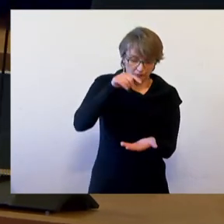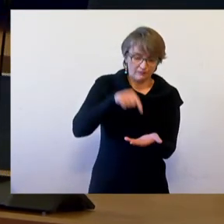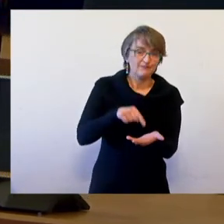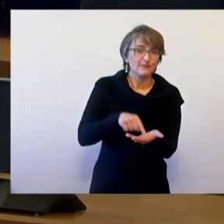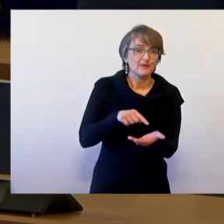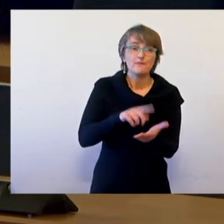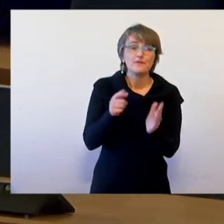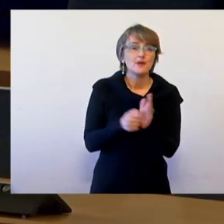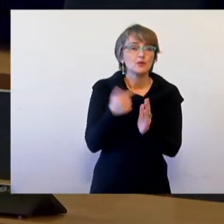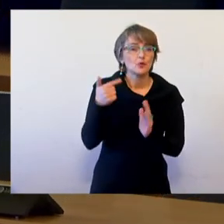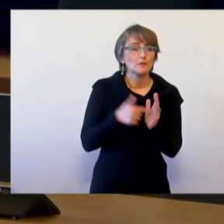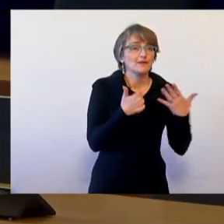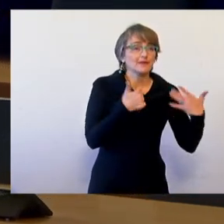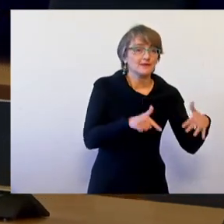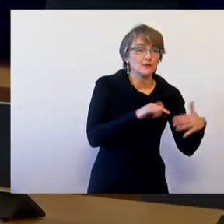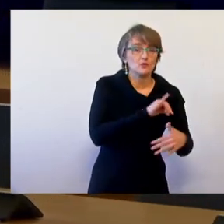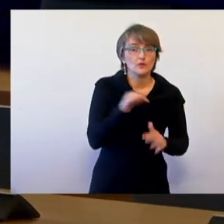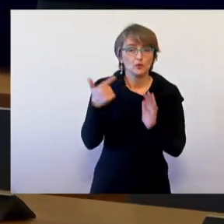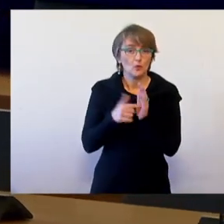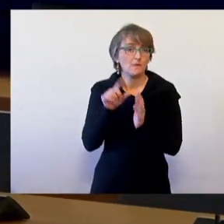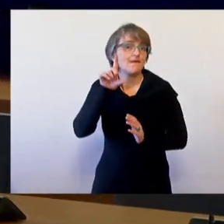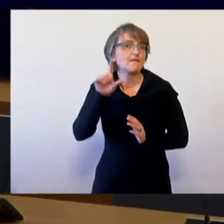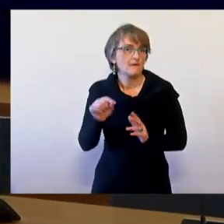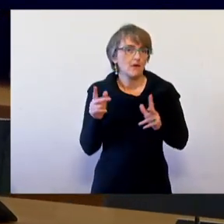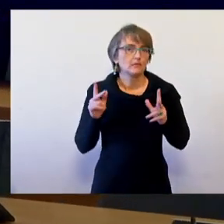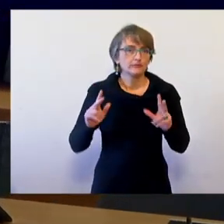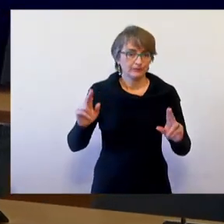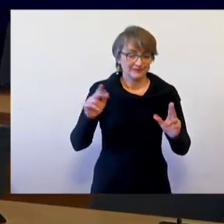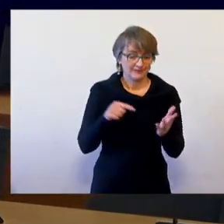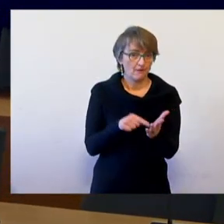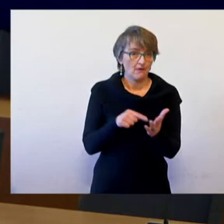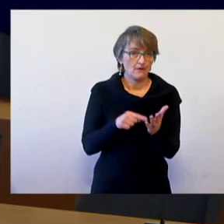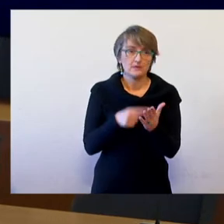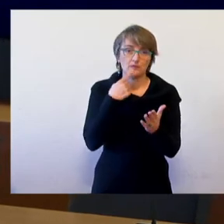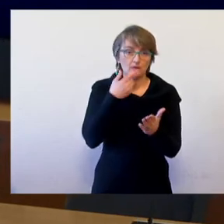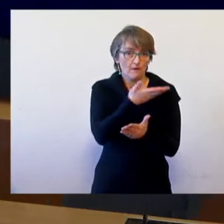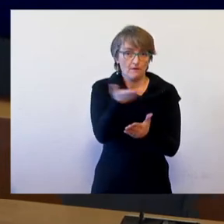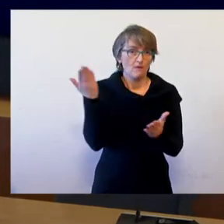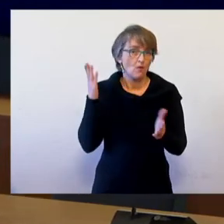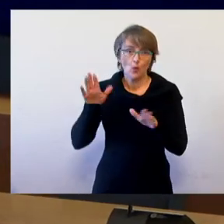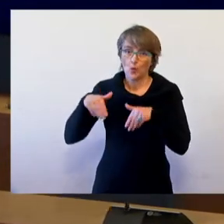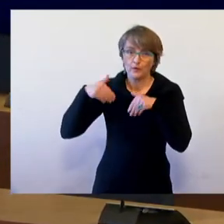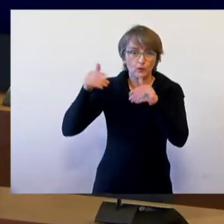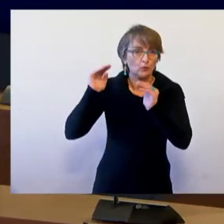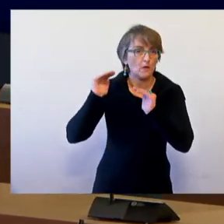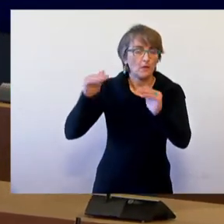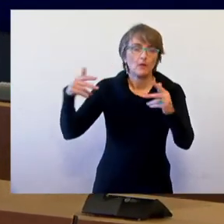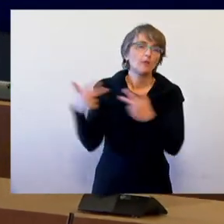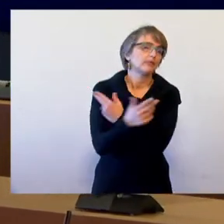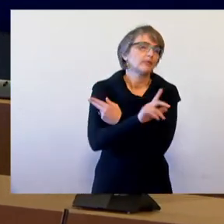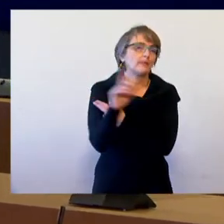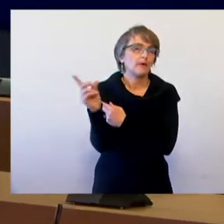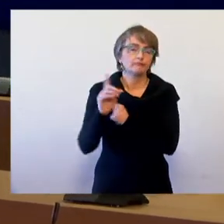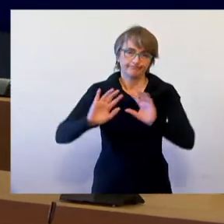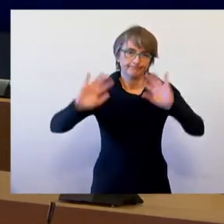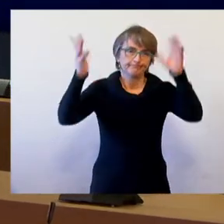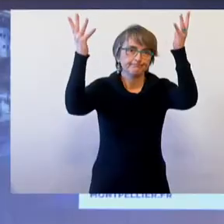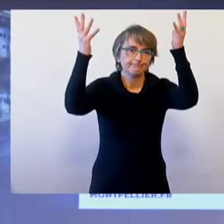entre 2017 et 2020. Donc vous êtes dans la continuité. Je ne peux que vous en féliciter.